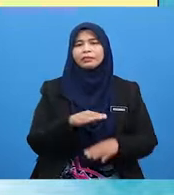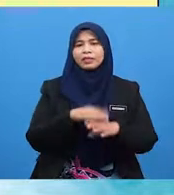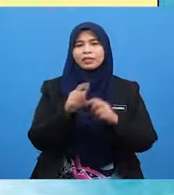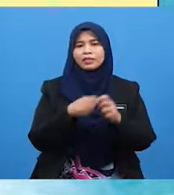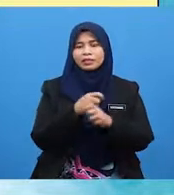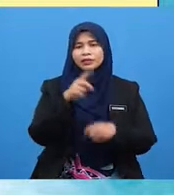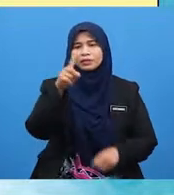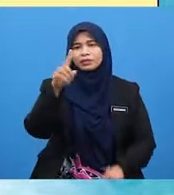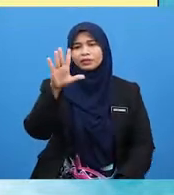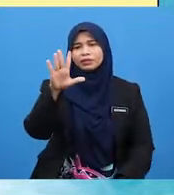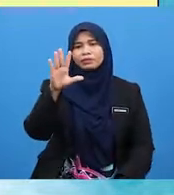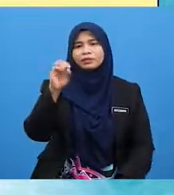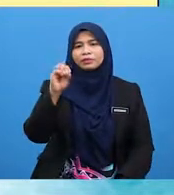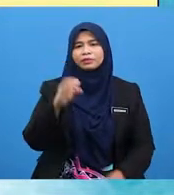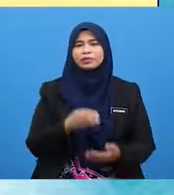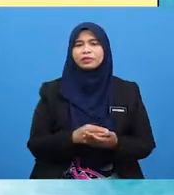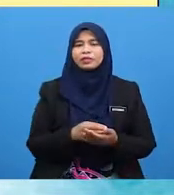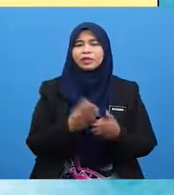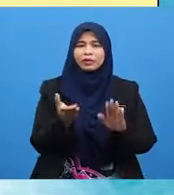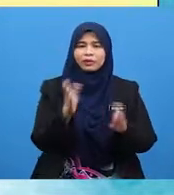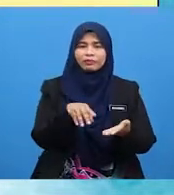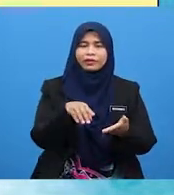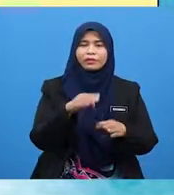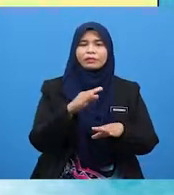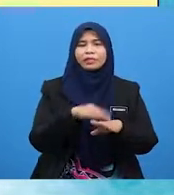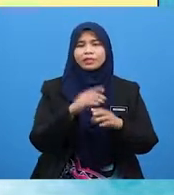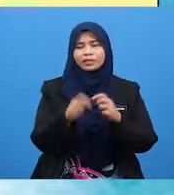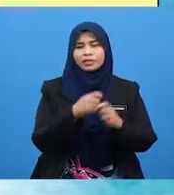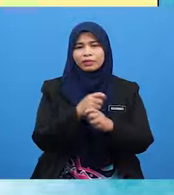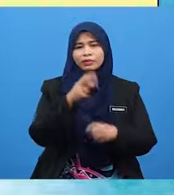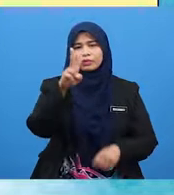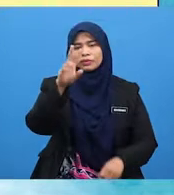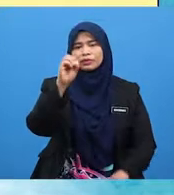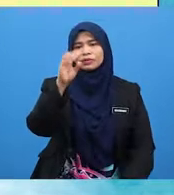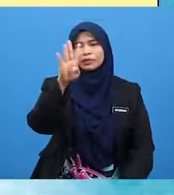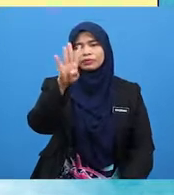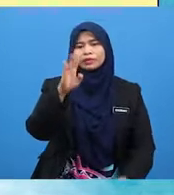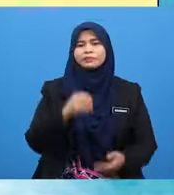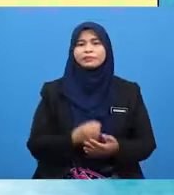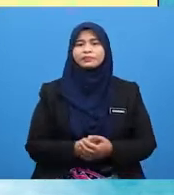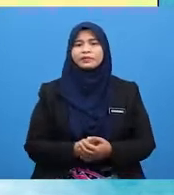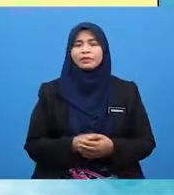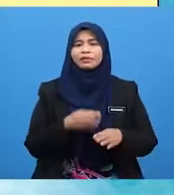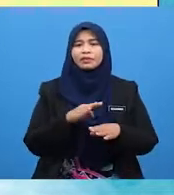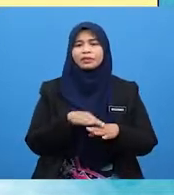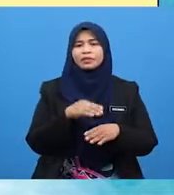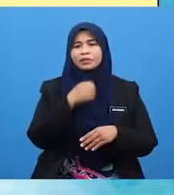Mesir pada tahun 204 Hijrah dalam usia 54